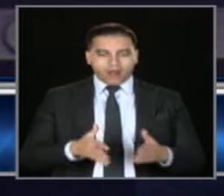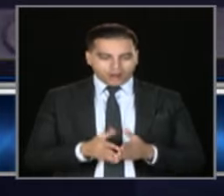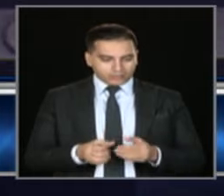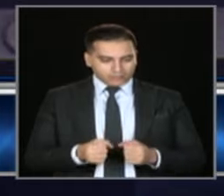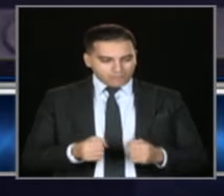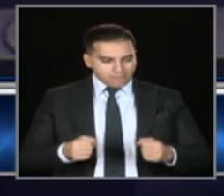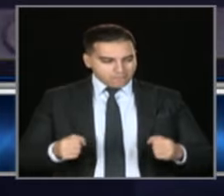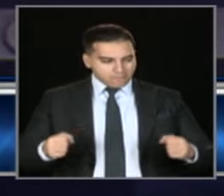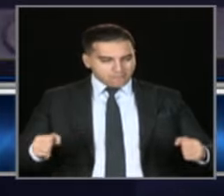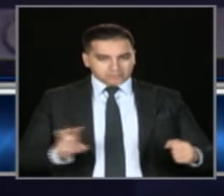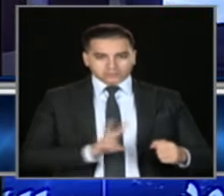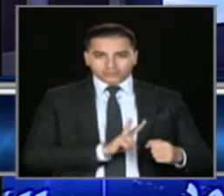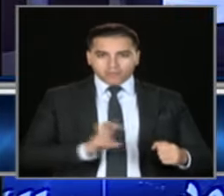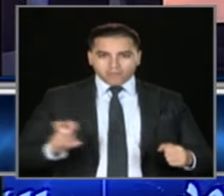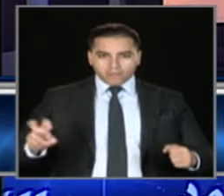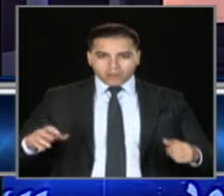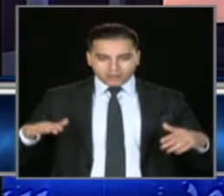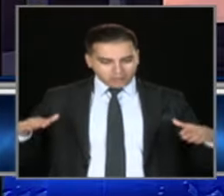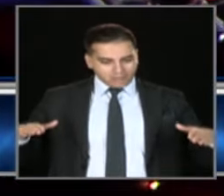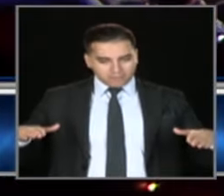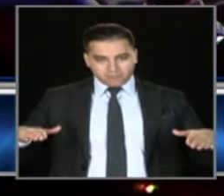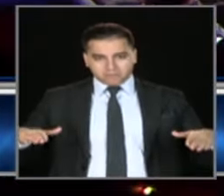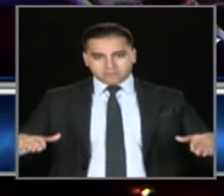هوكايدو؟ إجابة خاطئة.